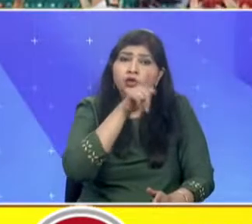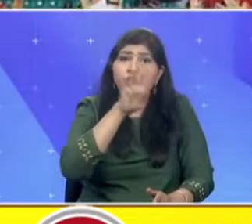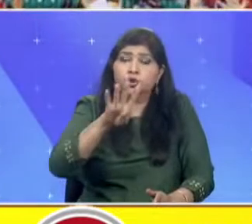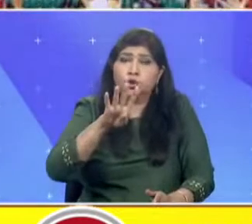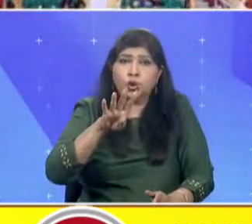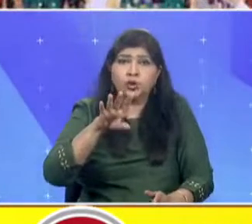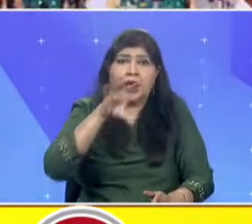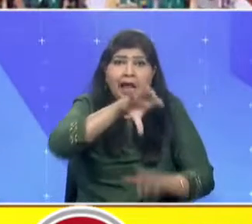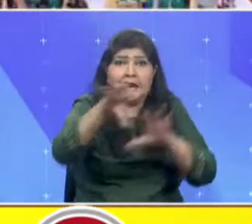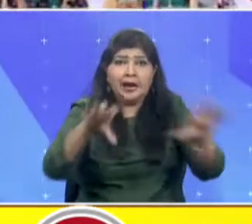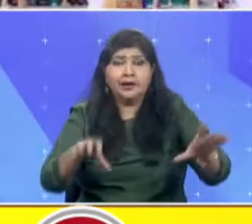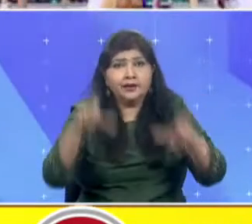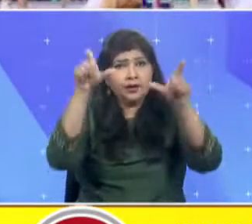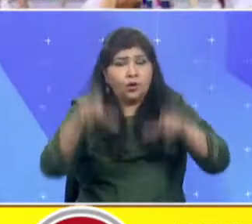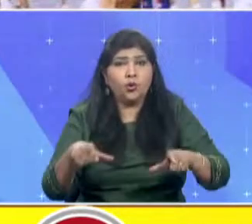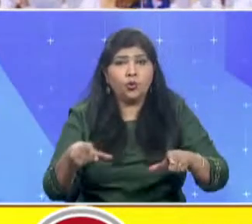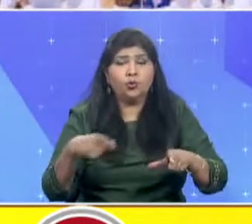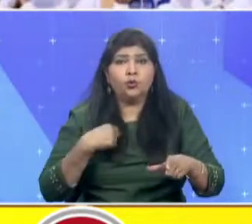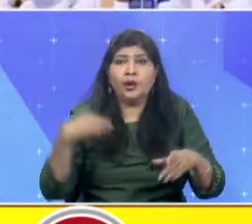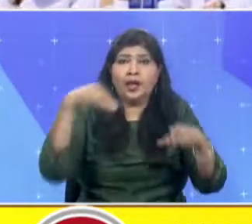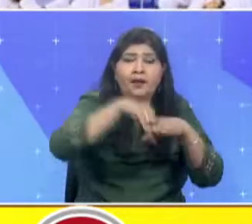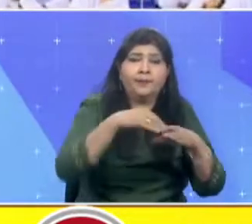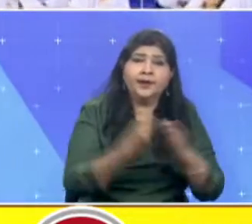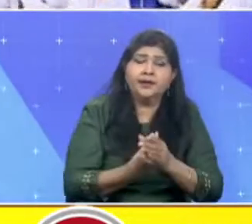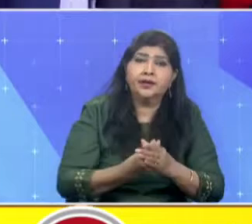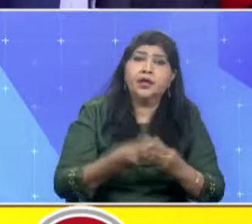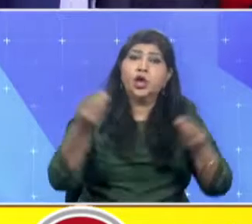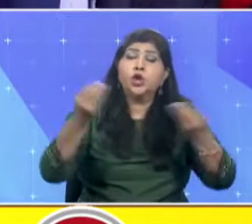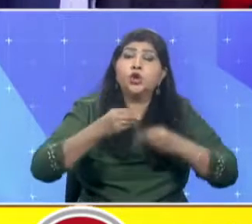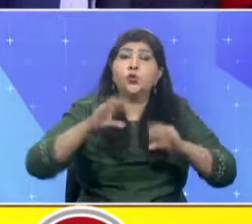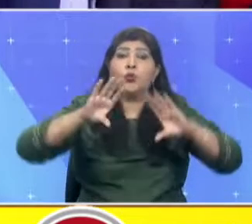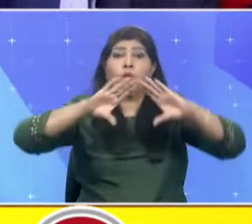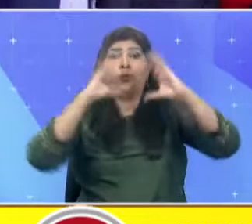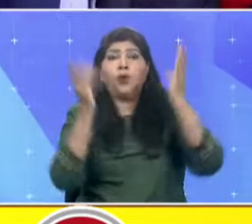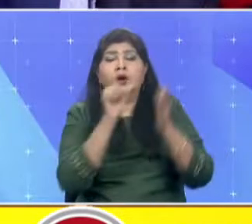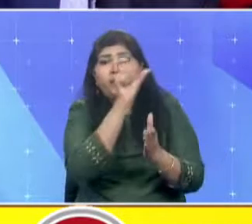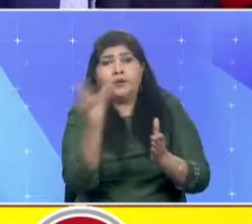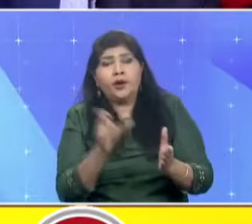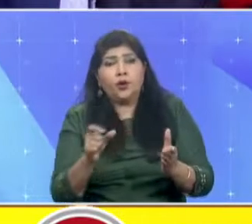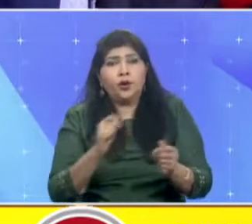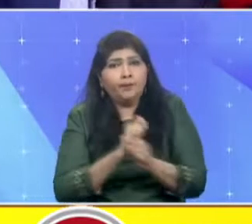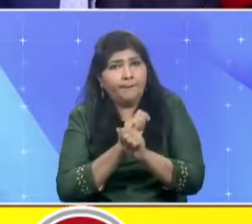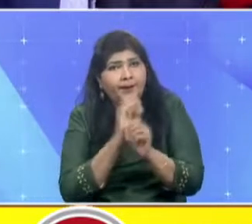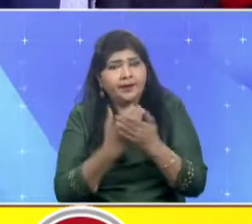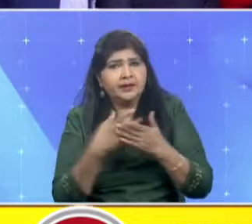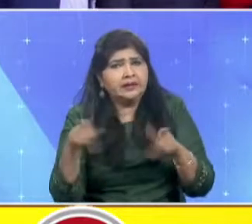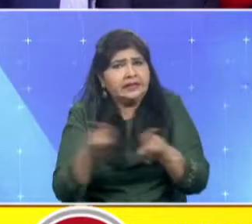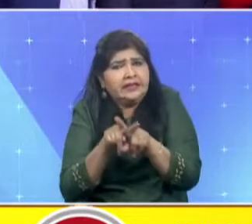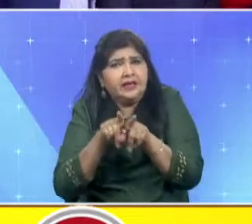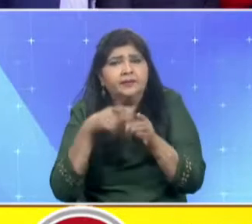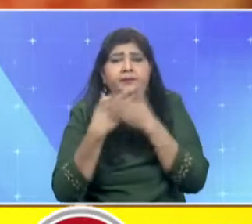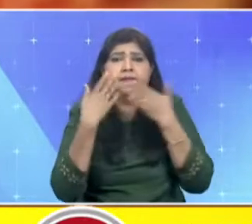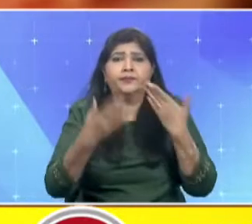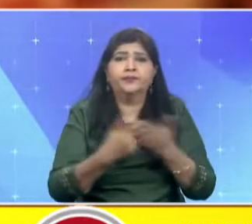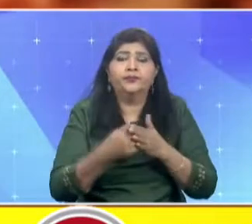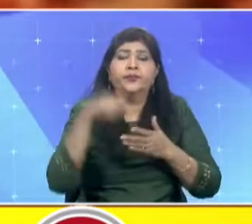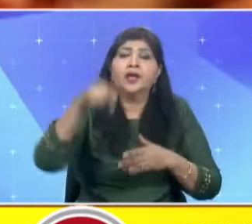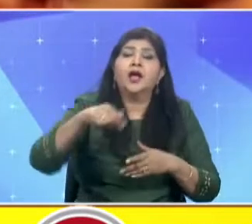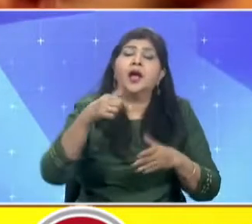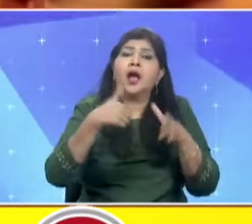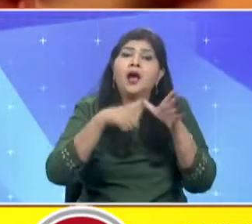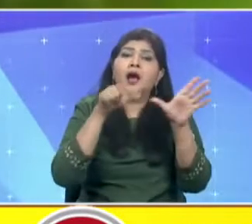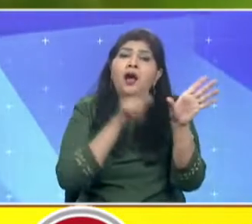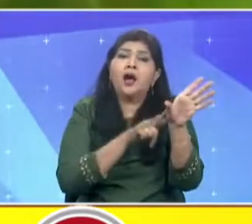114 देशों के नागरिकों ने हिस्सा लेकर एक नया वर्ल्ड रिकॉर्ड बना दिया। इसी तरह से